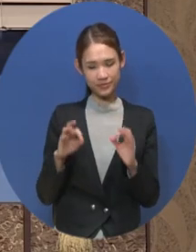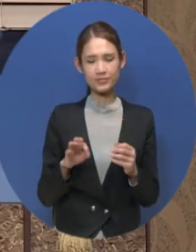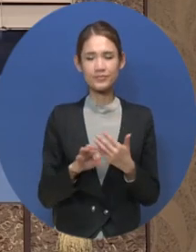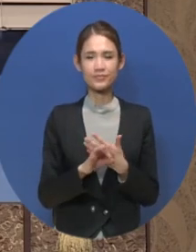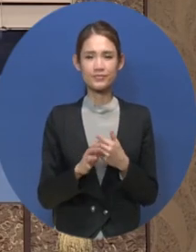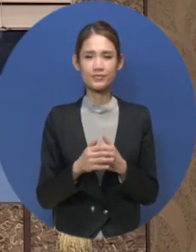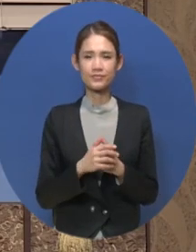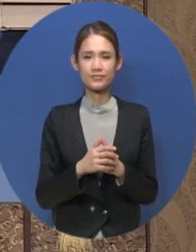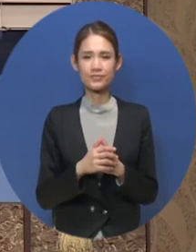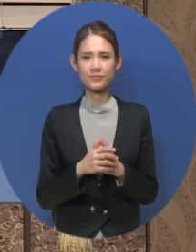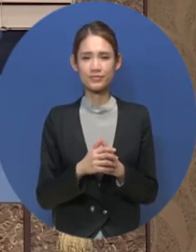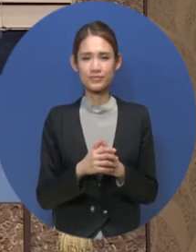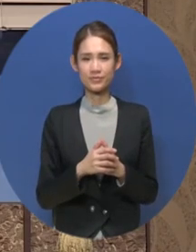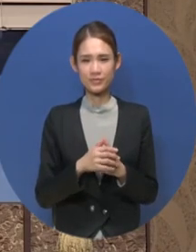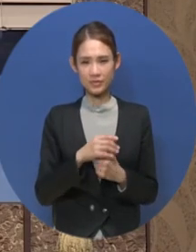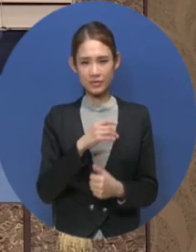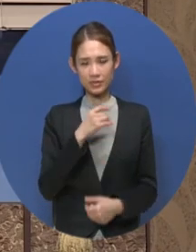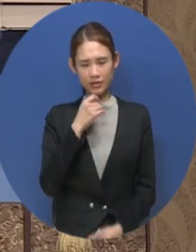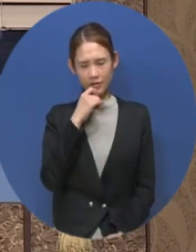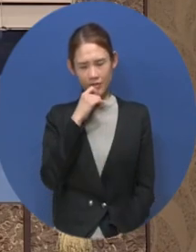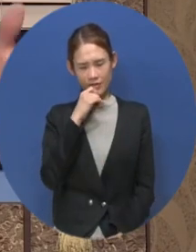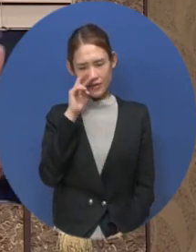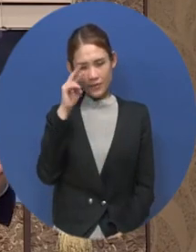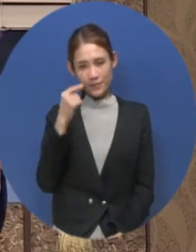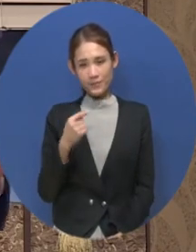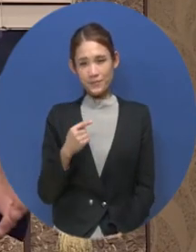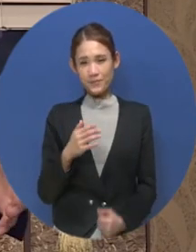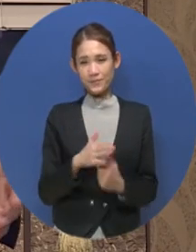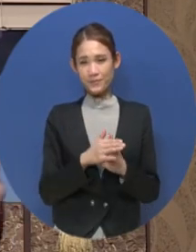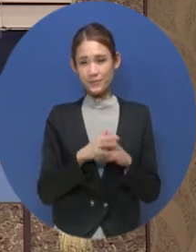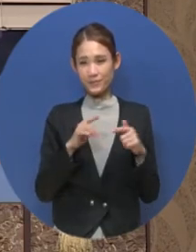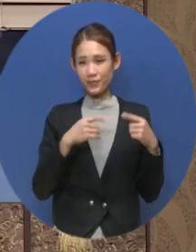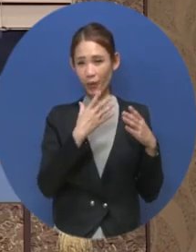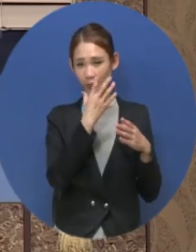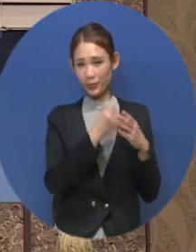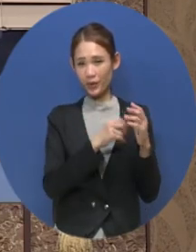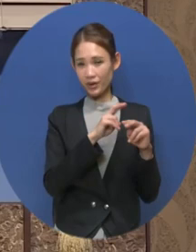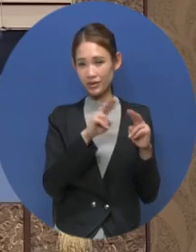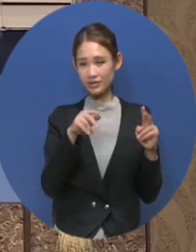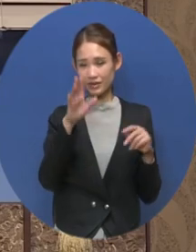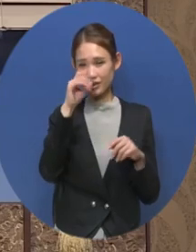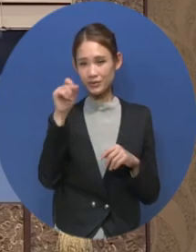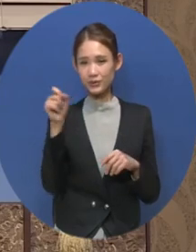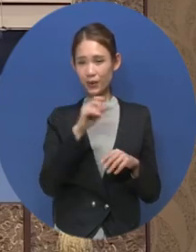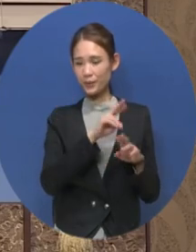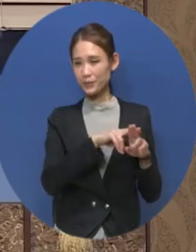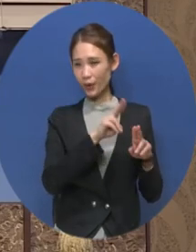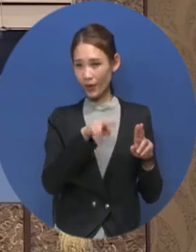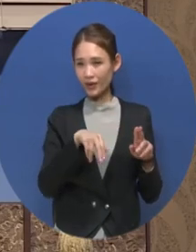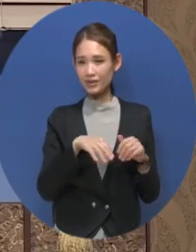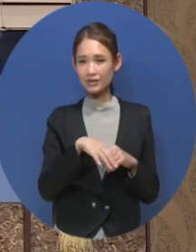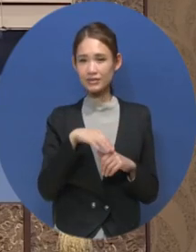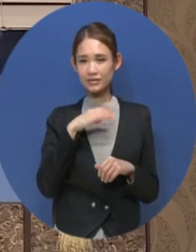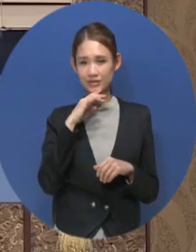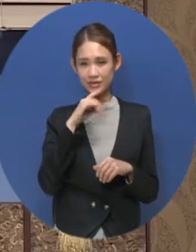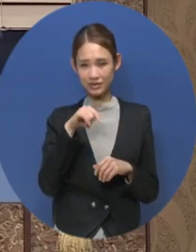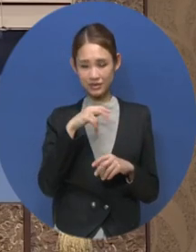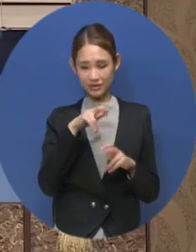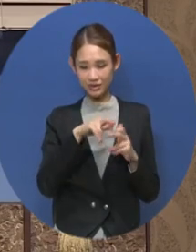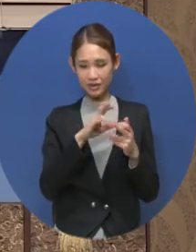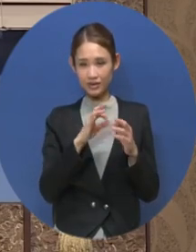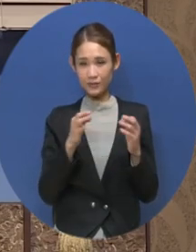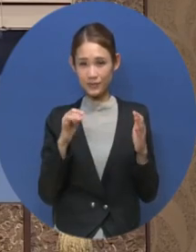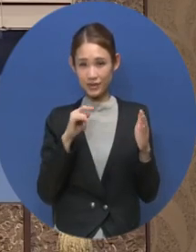그래서 피눈물을 흘리면서 와서 이제 휠체어 농구도 다 그만두고 테니스도 그만두고 내가 정말 패럴림픽에서